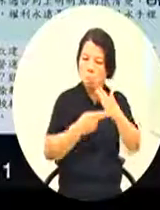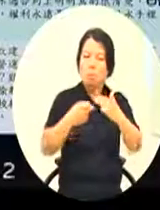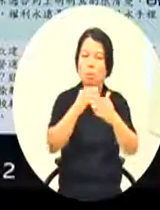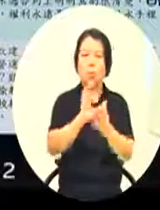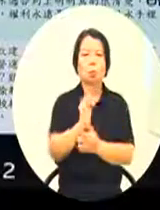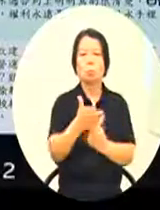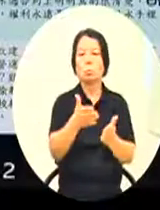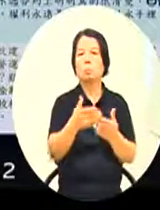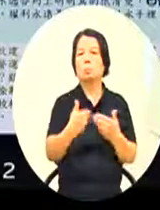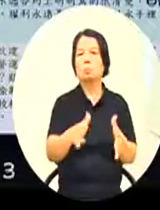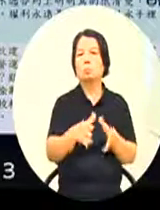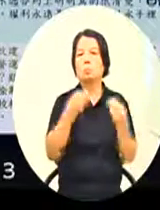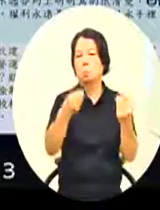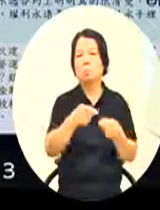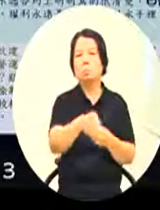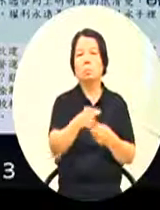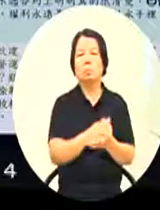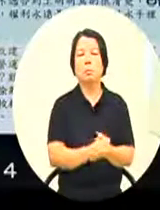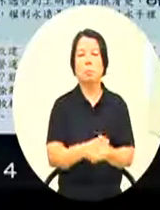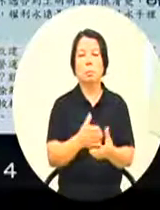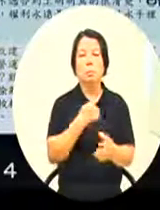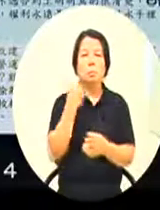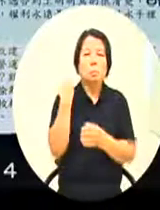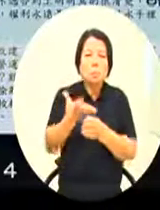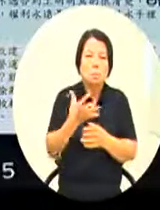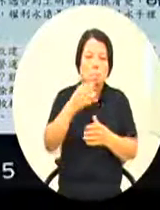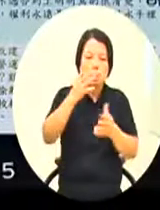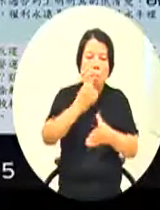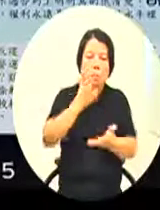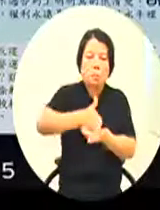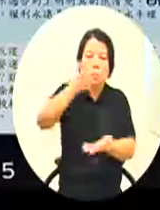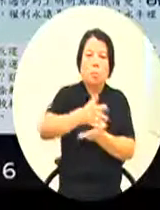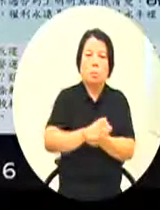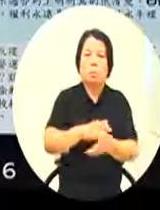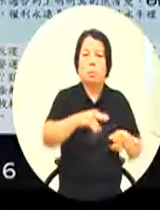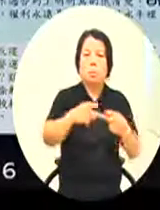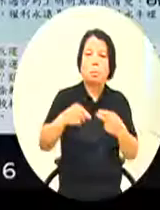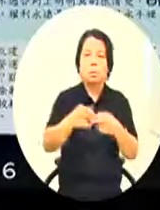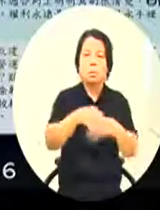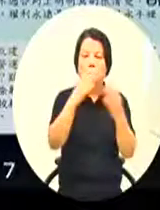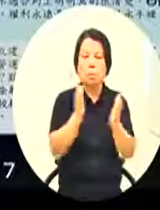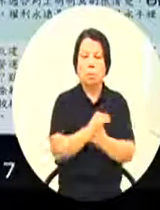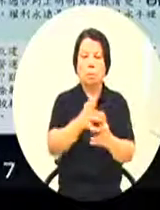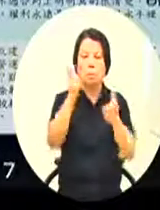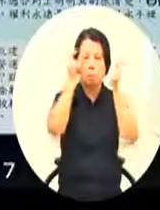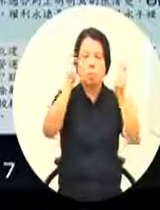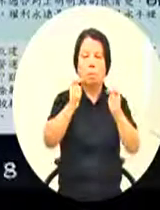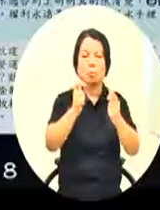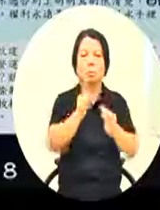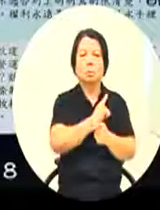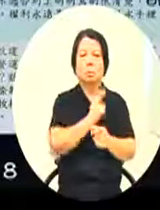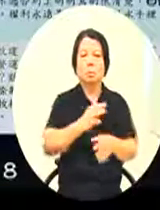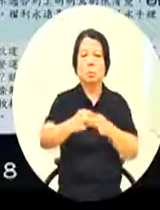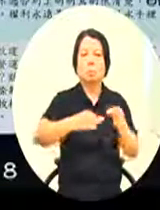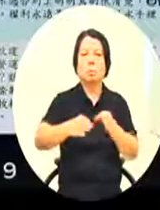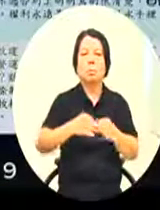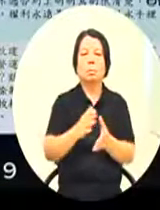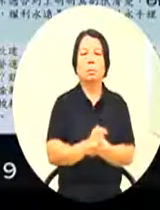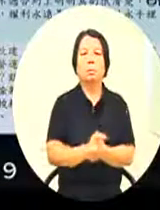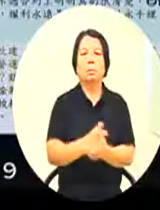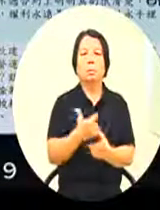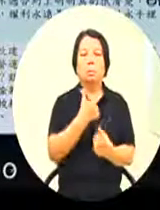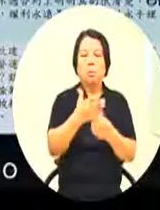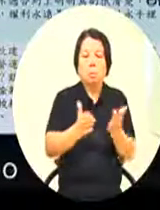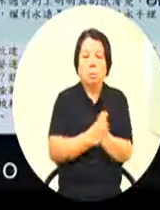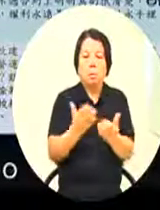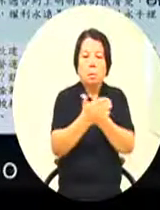要呢？新建之后的维护、修缮、营运，通通都是我们高雄市民出钱，还要去出钱